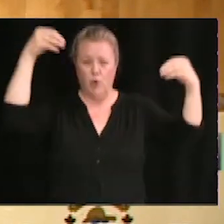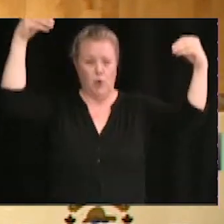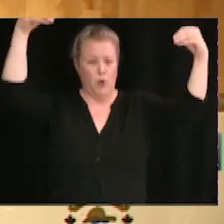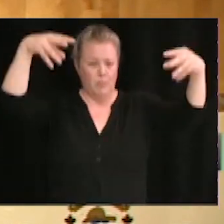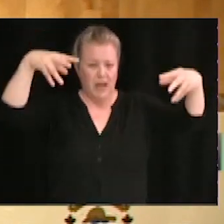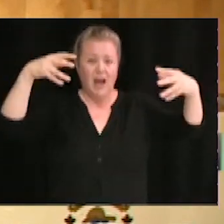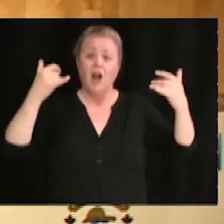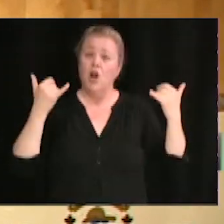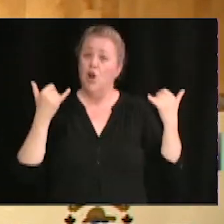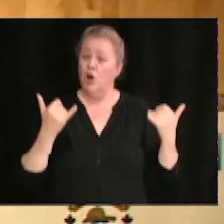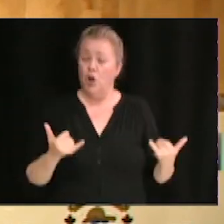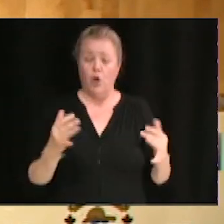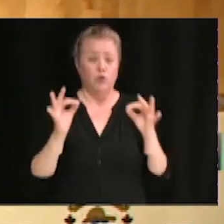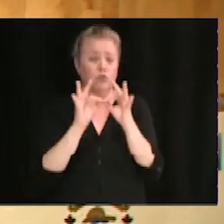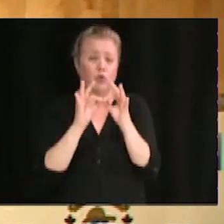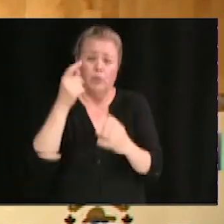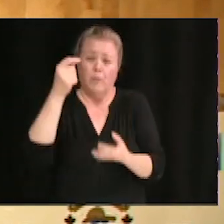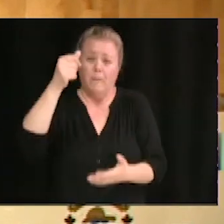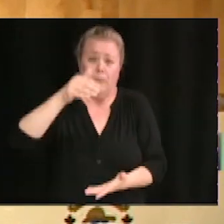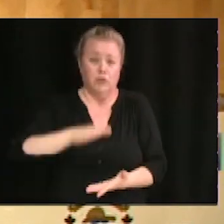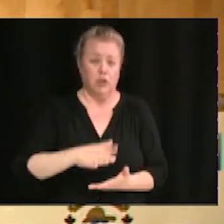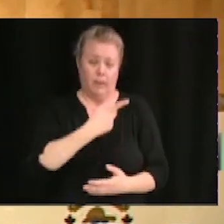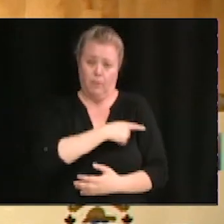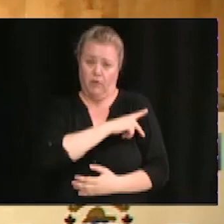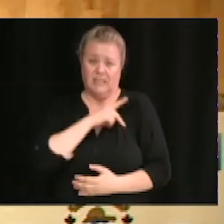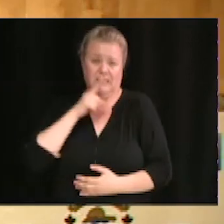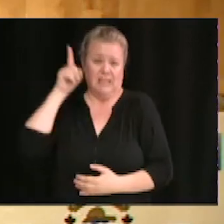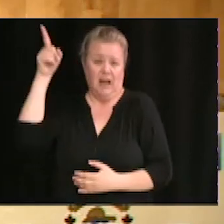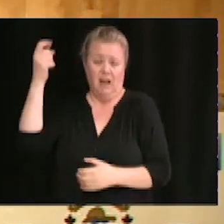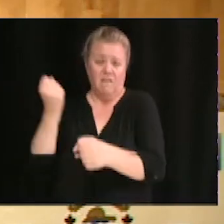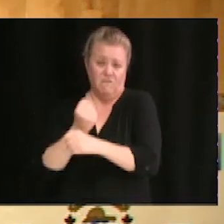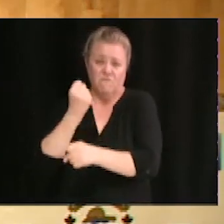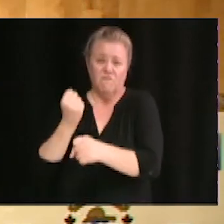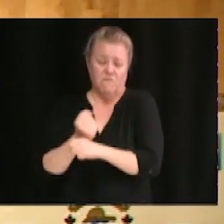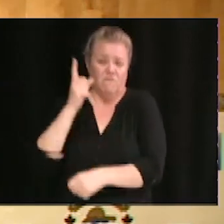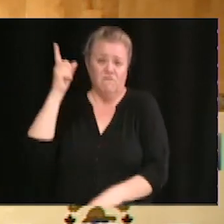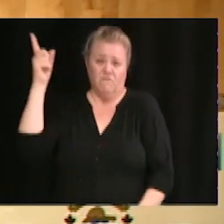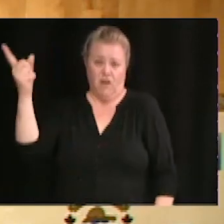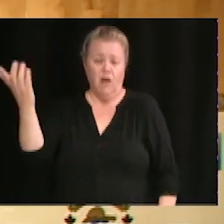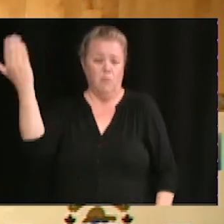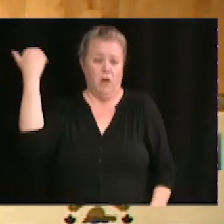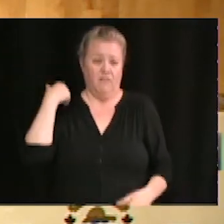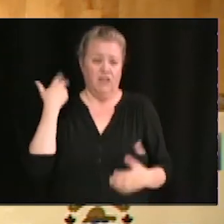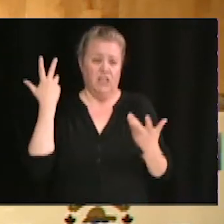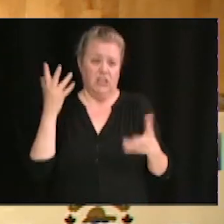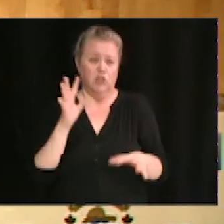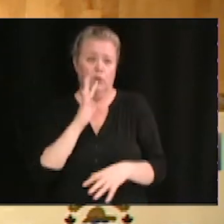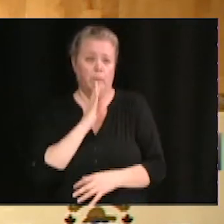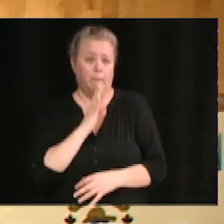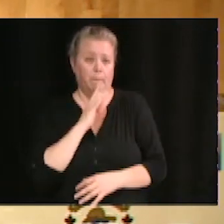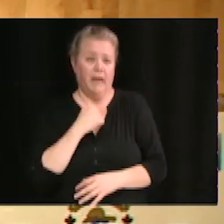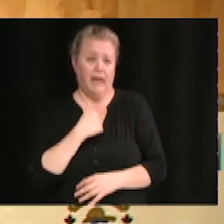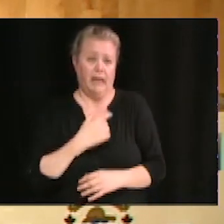Là aussi, ça ne coûtera pas cher, c'est le provincial qui va faire ça. J'en avais parlé, à une assemblée antérieure.